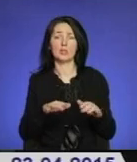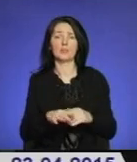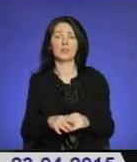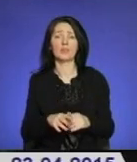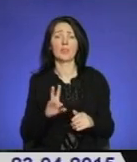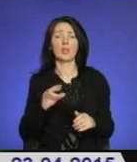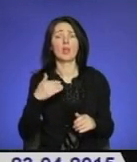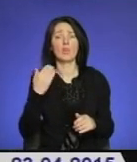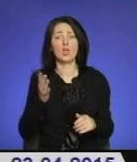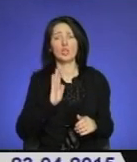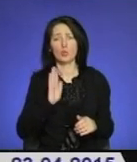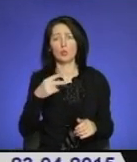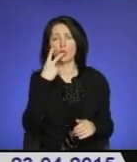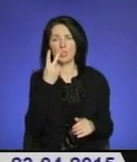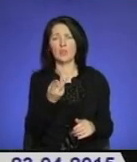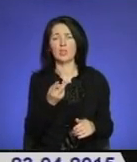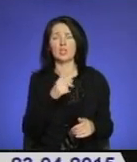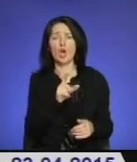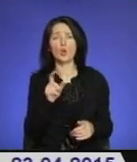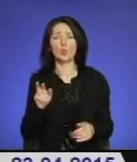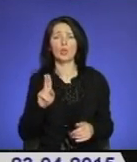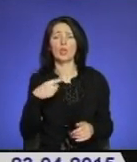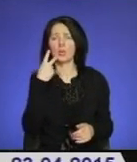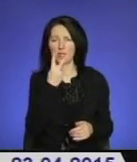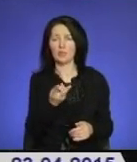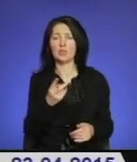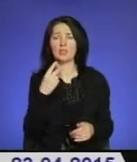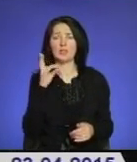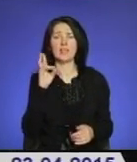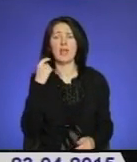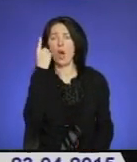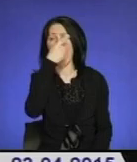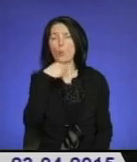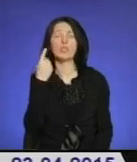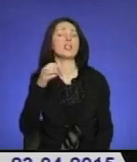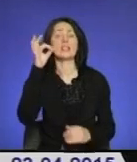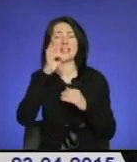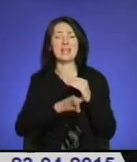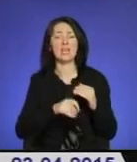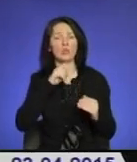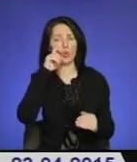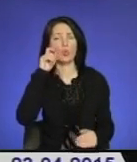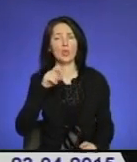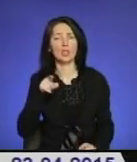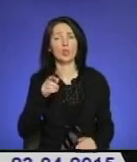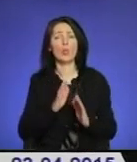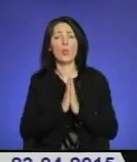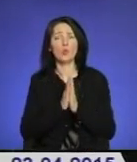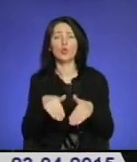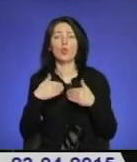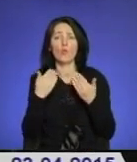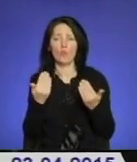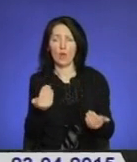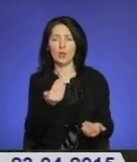На вас будуть дивитися люди, як дивитися на обличчя Західної України. Тому прошу вас ще раз